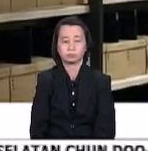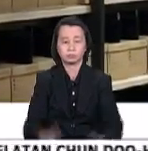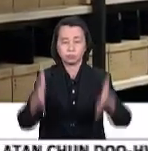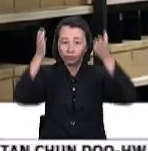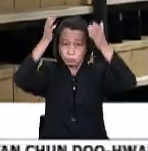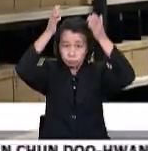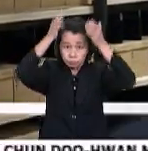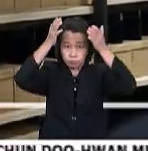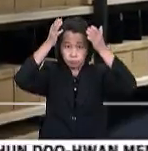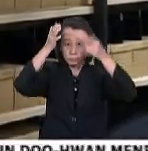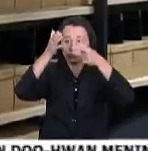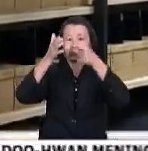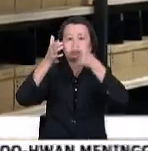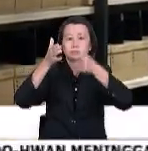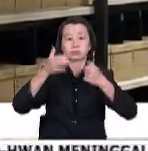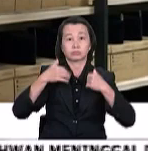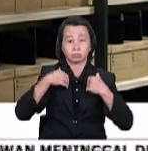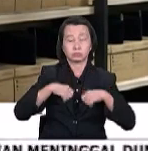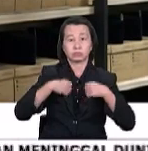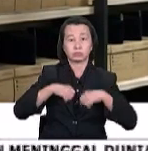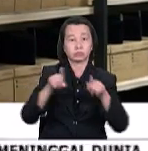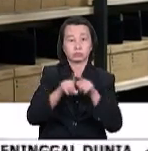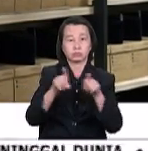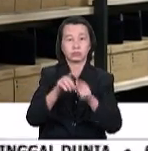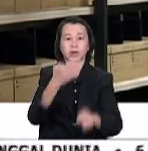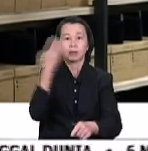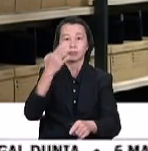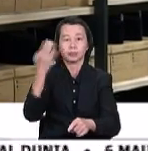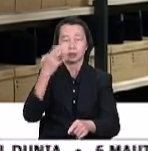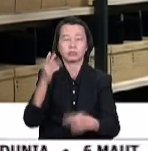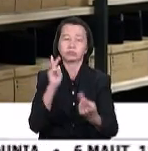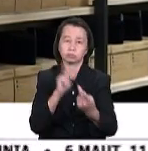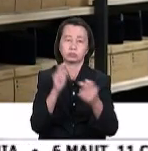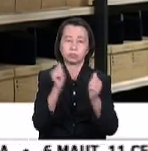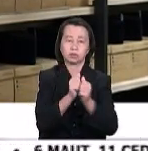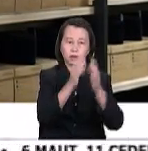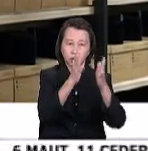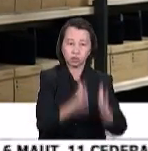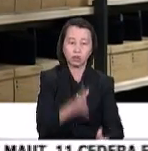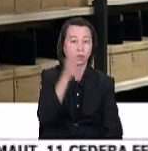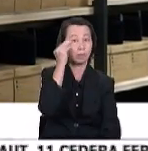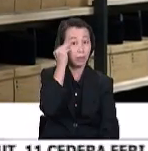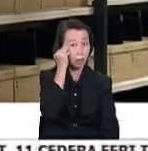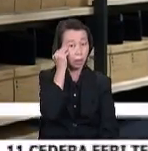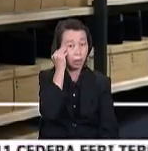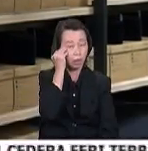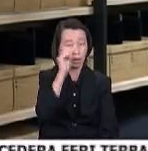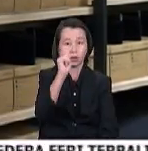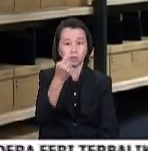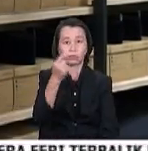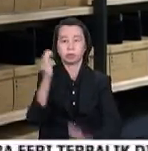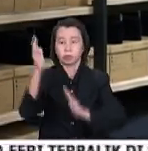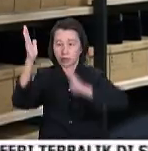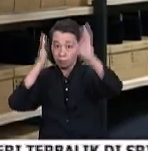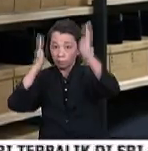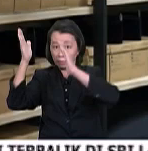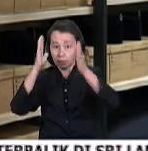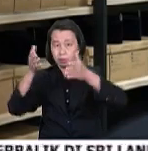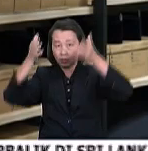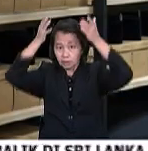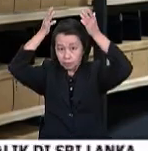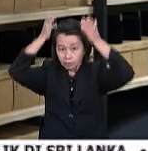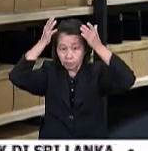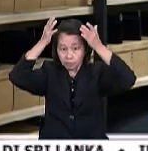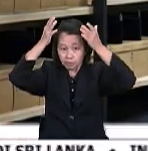Songkok ni merupakan satu pakaian yang biasa sinonim dengan orang Melayu. Cuma di Malaysia ini, songkok ini